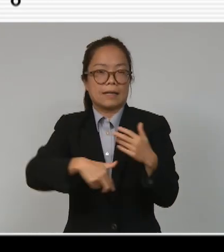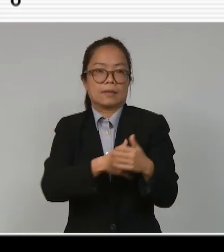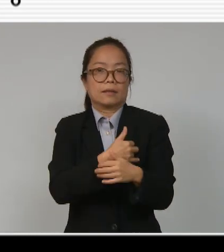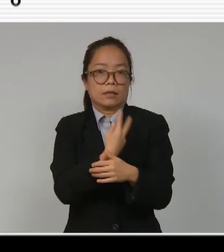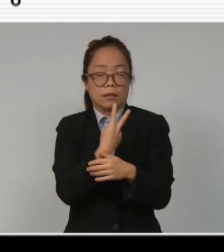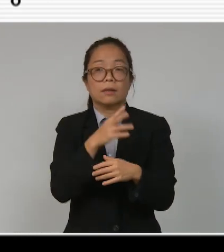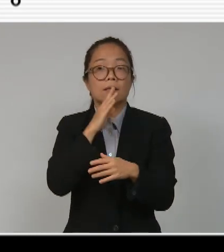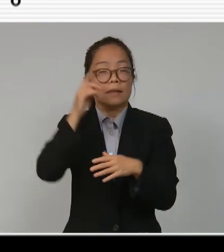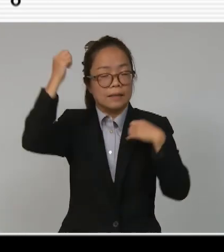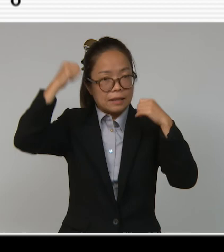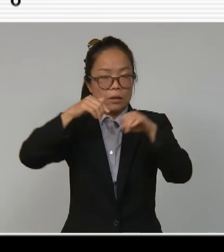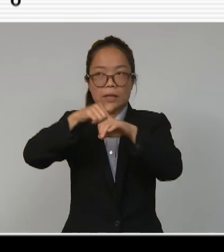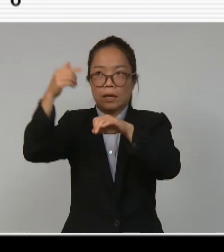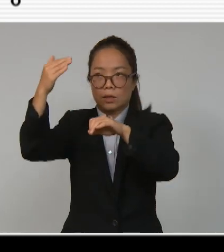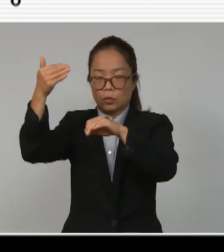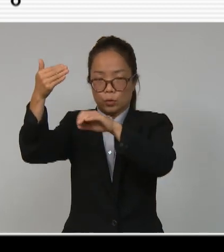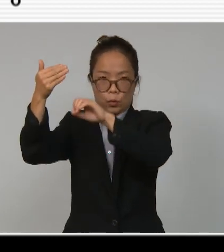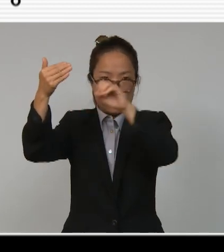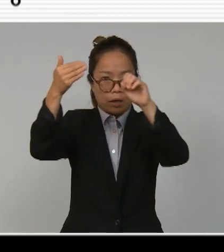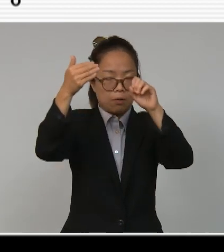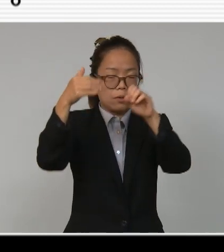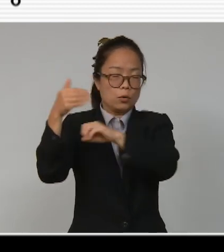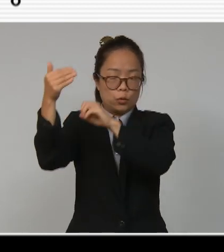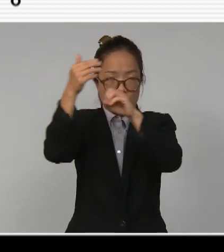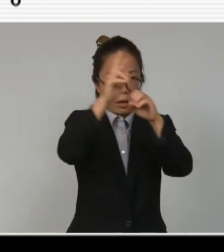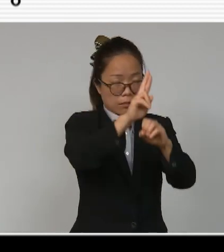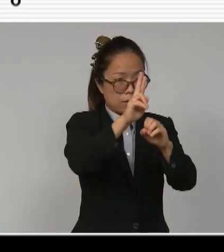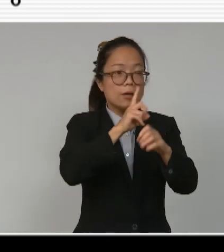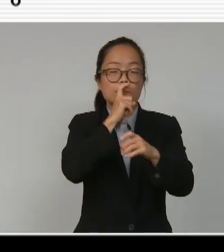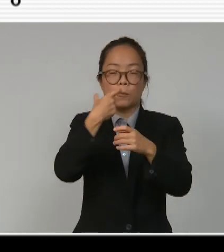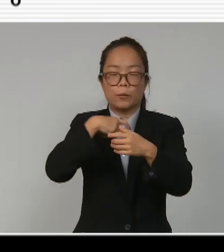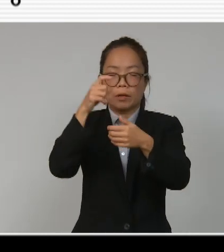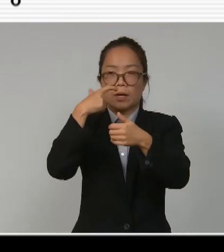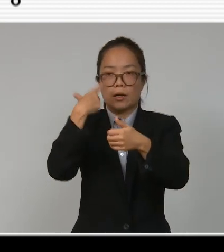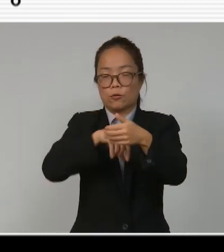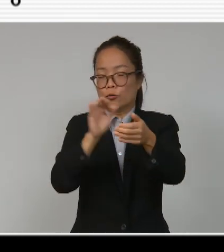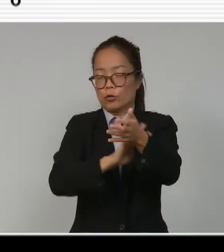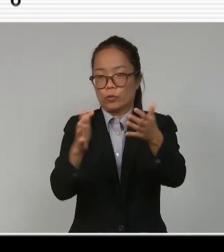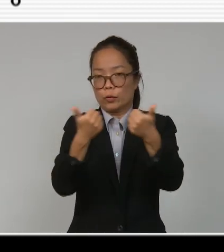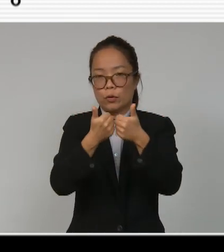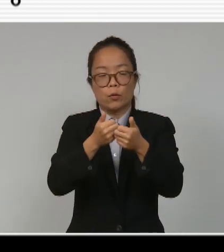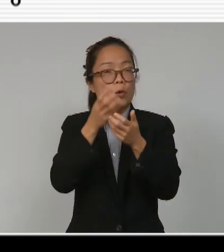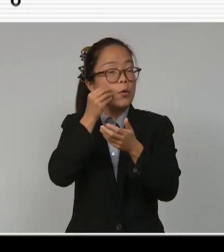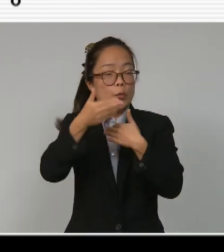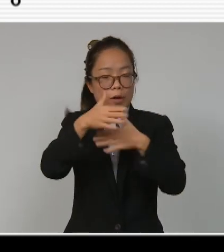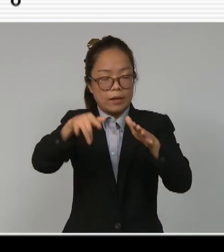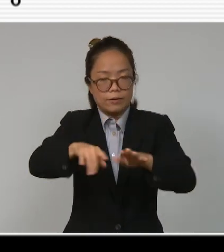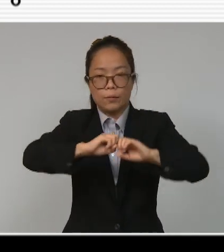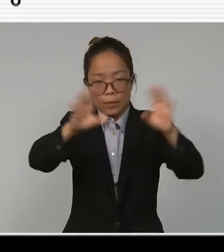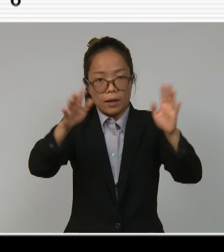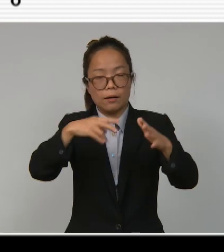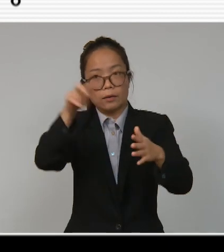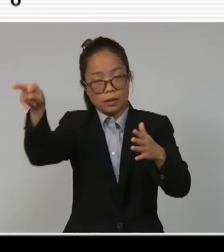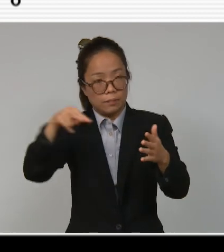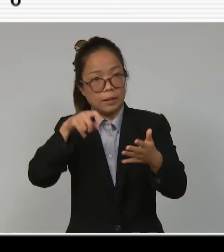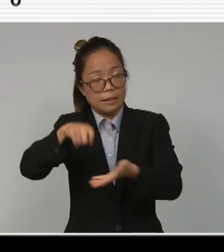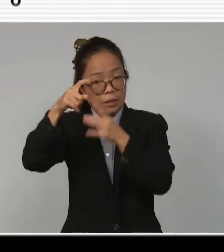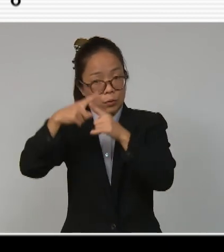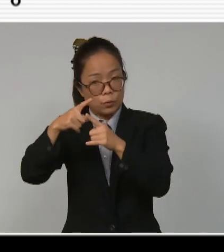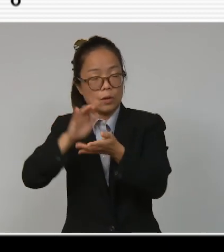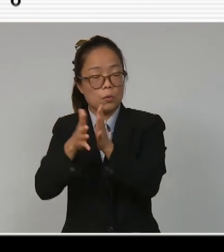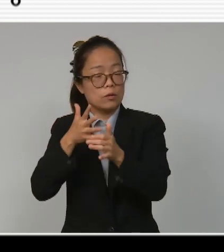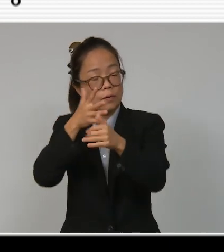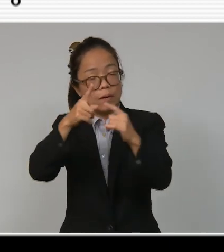嘛，就是上午9点到12点，在中央选举委员会的阅览室供陈述或发问人提